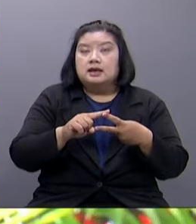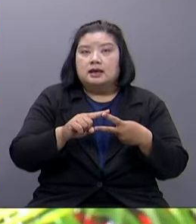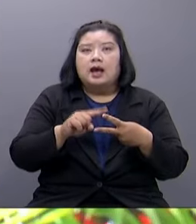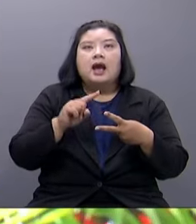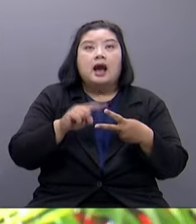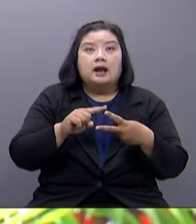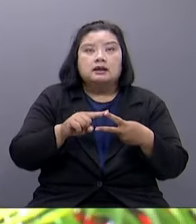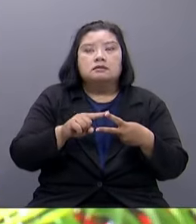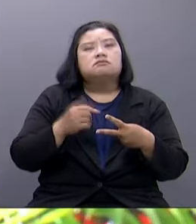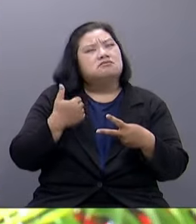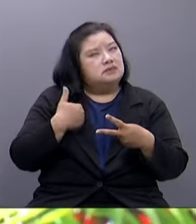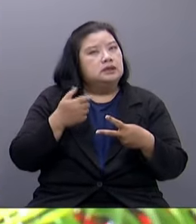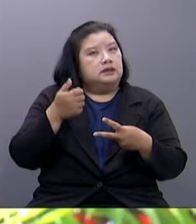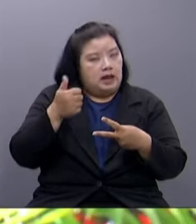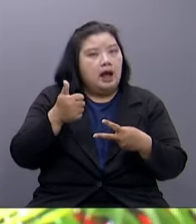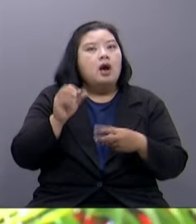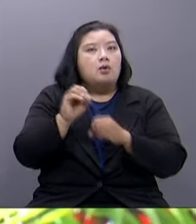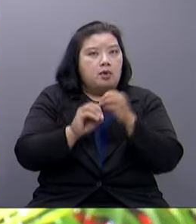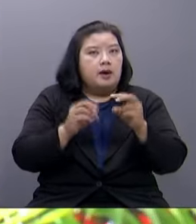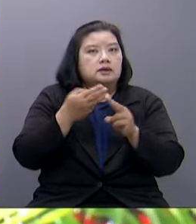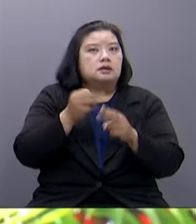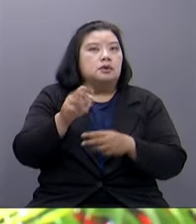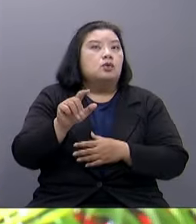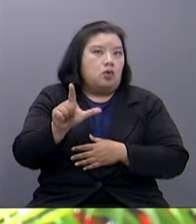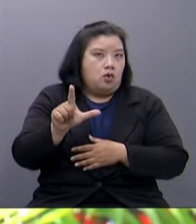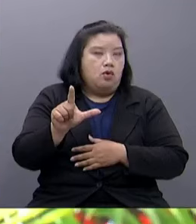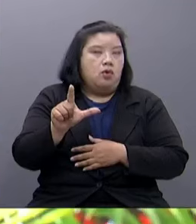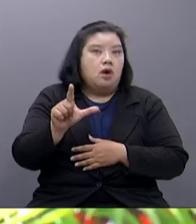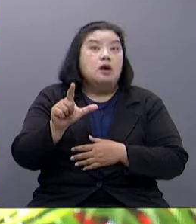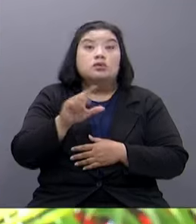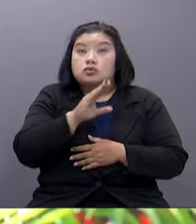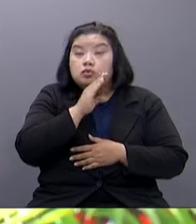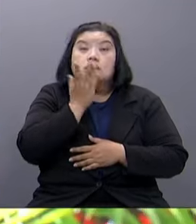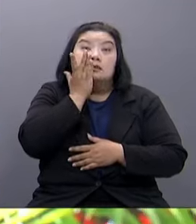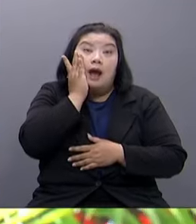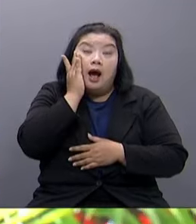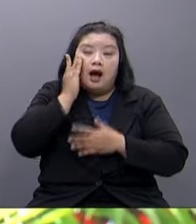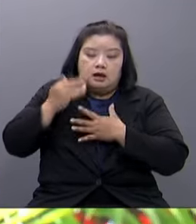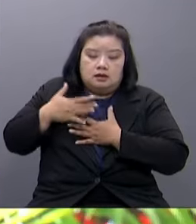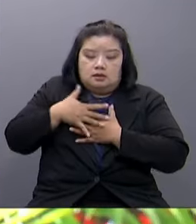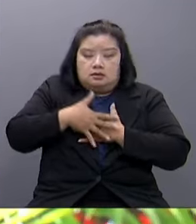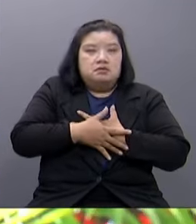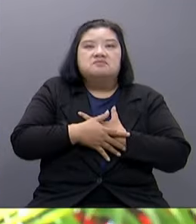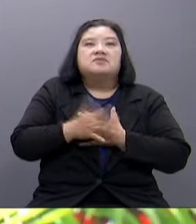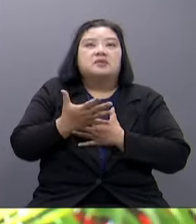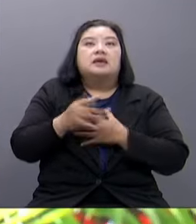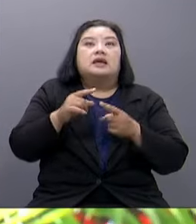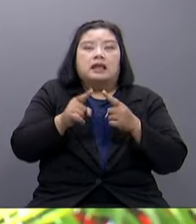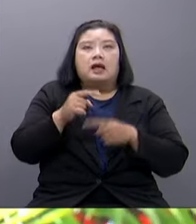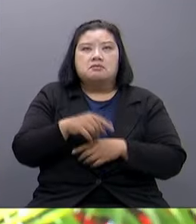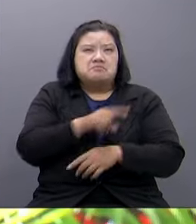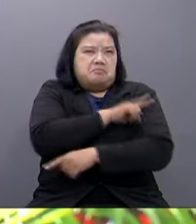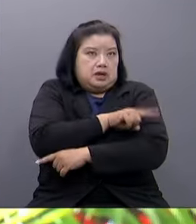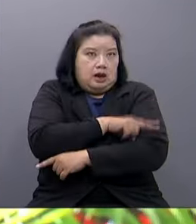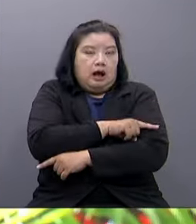ตัวนี้ค่อนขางปอดภัยเราก็ไม่ซมเขาสู่กแเลือเพระวาตัวมริกุมค่อนข้างใหญ่แต่ว่ทาแลวมจะวอกหน่อยอ๋มัจะแบบ